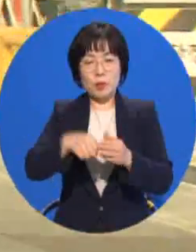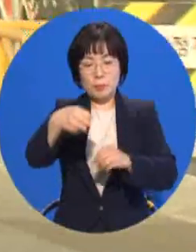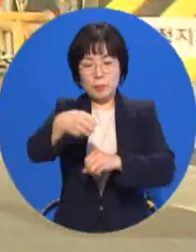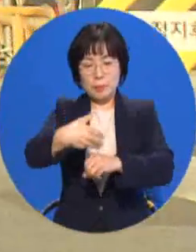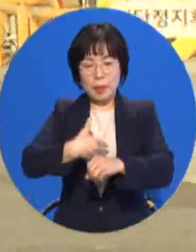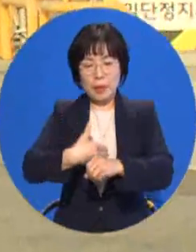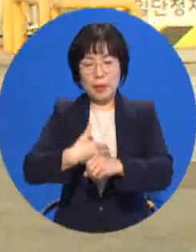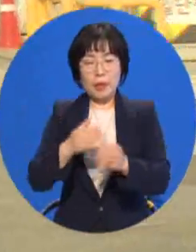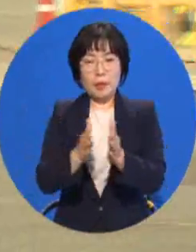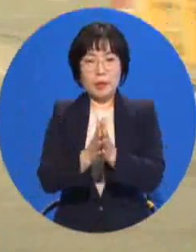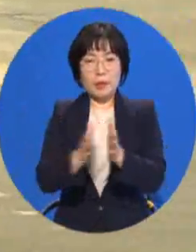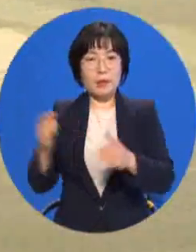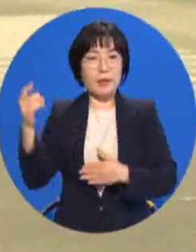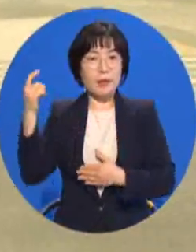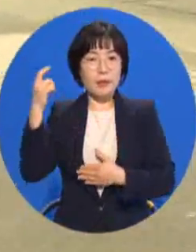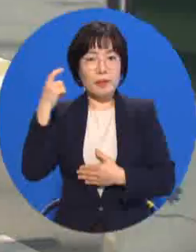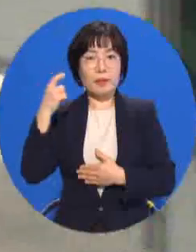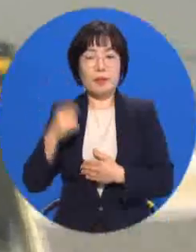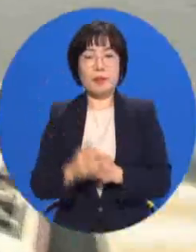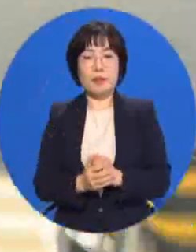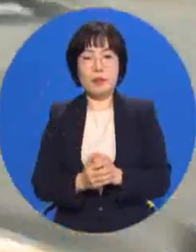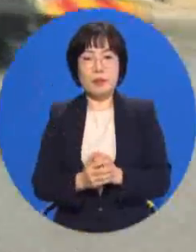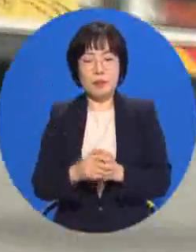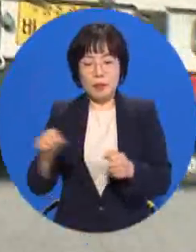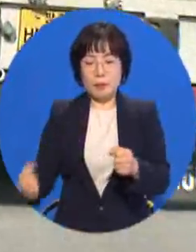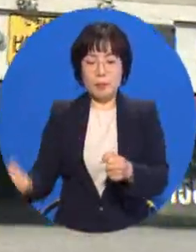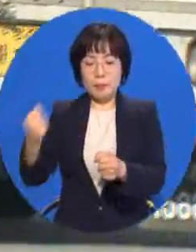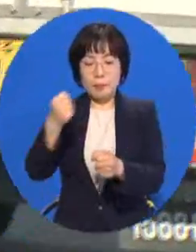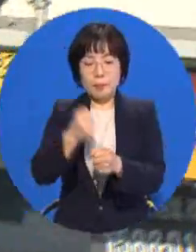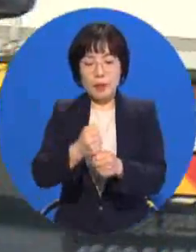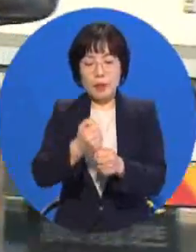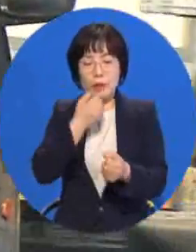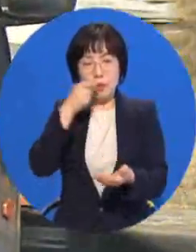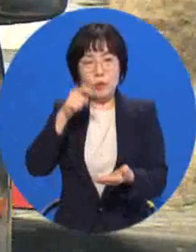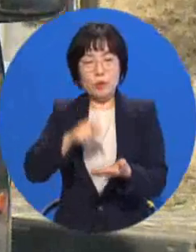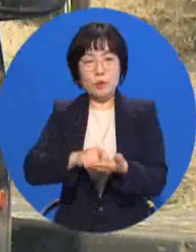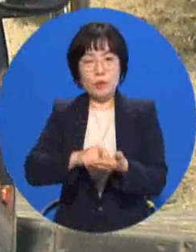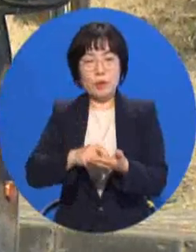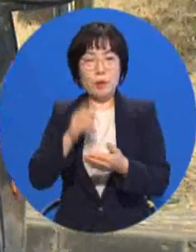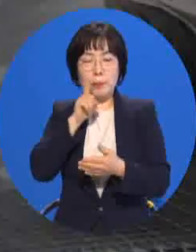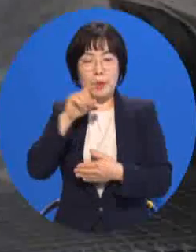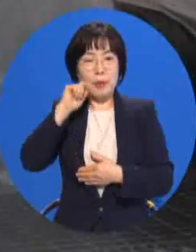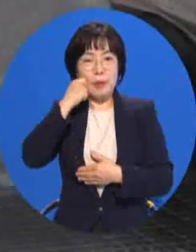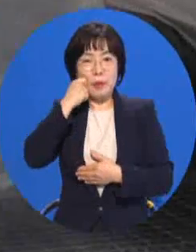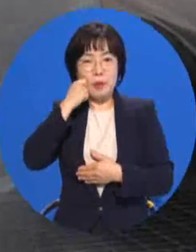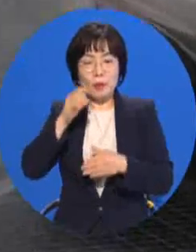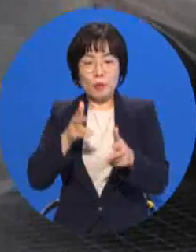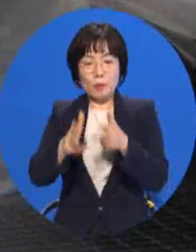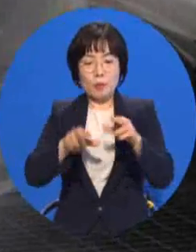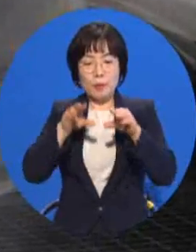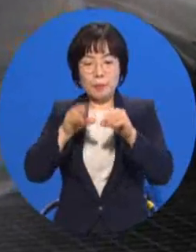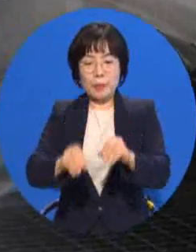재개되고 있다는 소식도 들려오고 있지만 정상화를 쉽게 장담할 수도 없어 가동 중단의